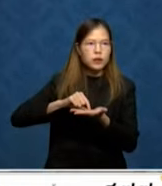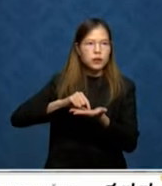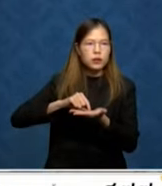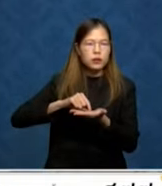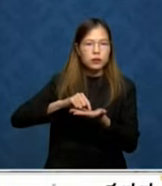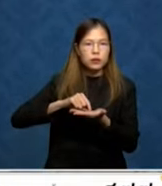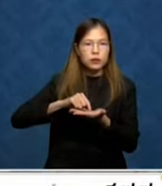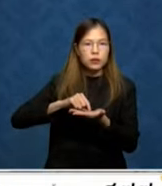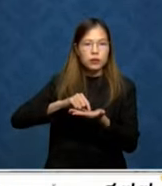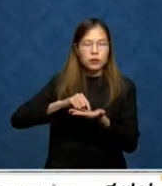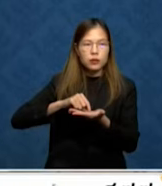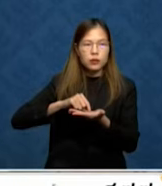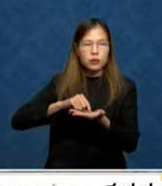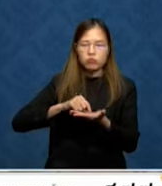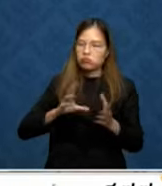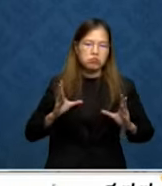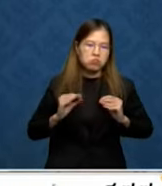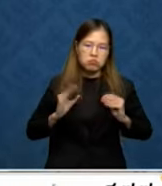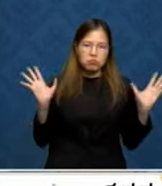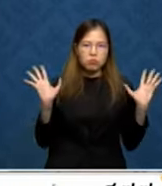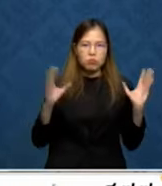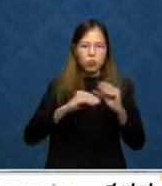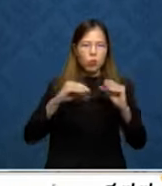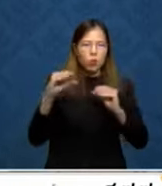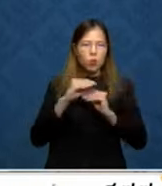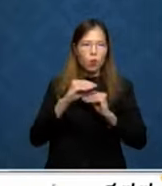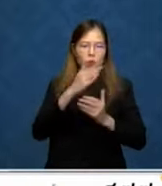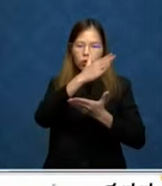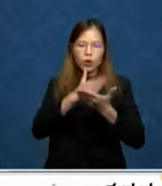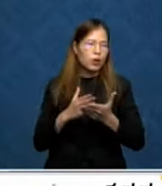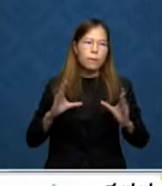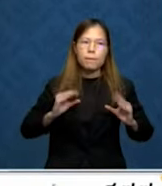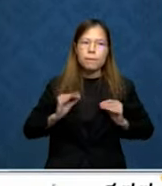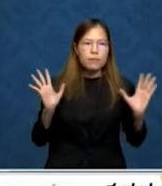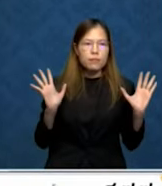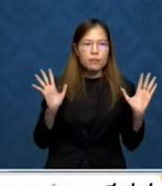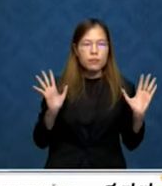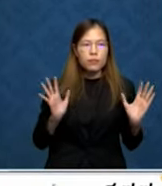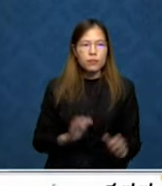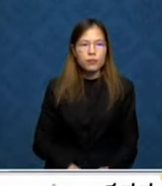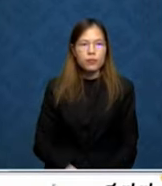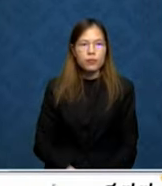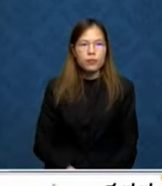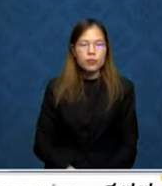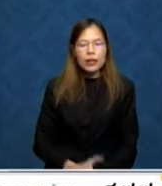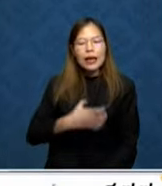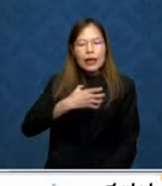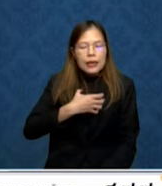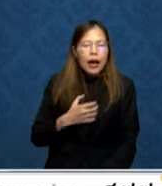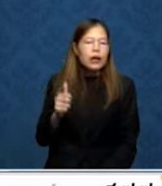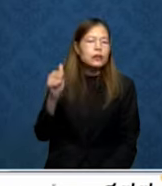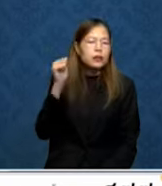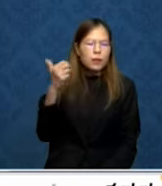ที่ไม่เห็นด้วยกับโครงการปุ๋ยคนละครึ่งนะครับอยากได้โครงการเดิมที่รัฐบาล